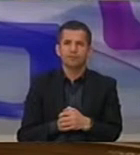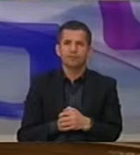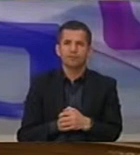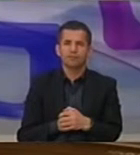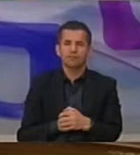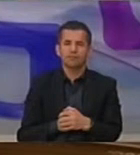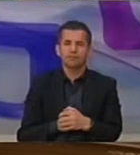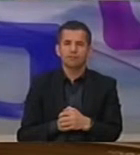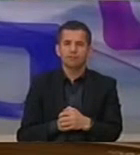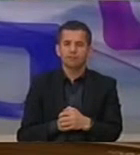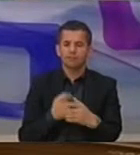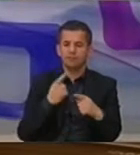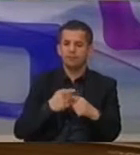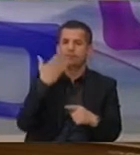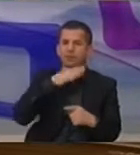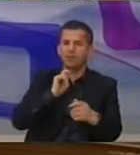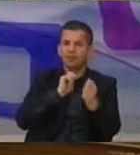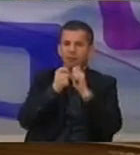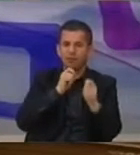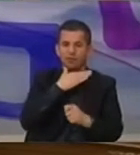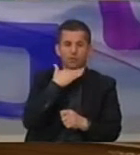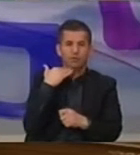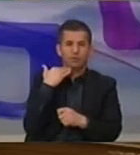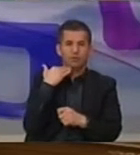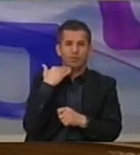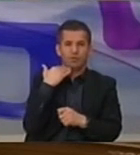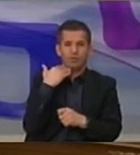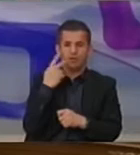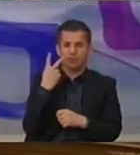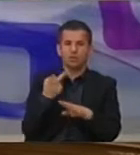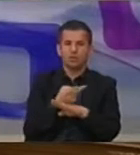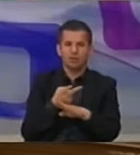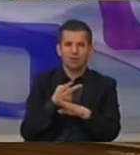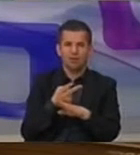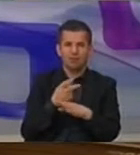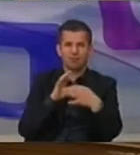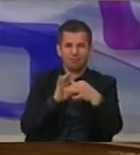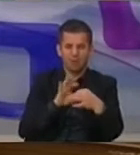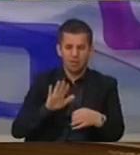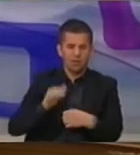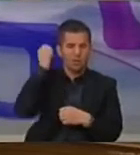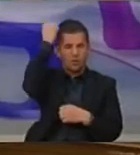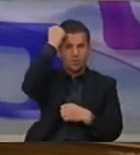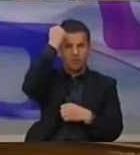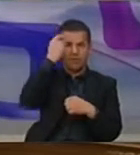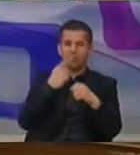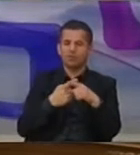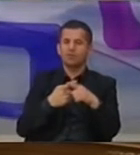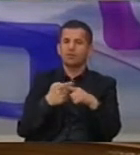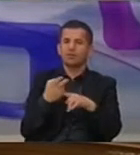për arritjen e marrëveshjeve të shumta bilaterale midis Republikës së Kosovës dhe